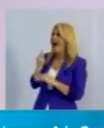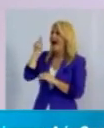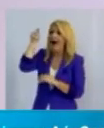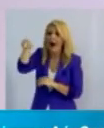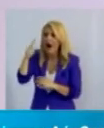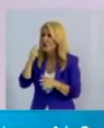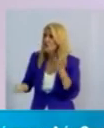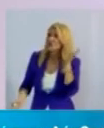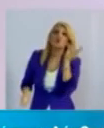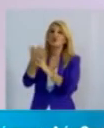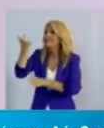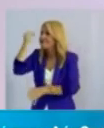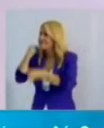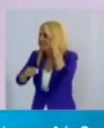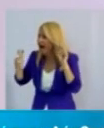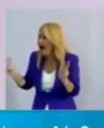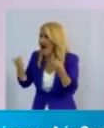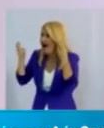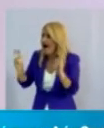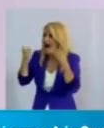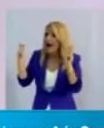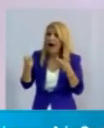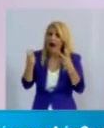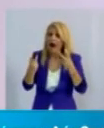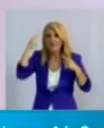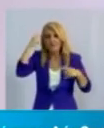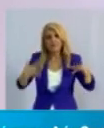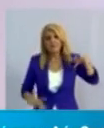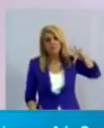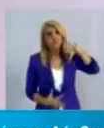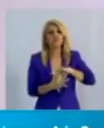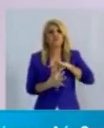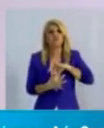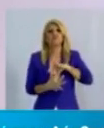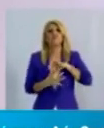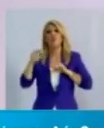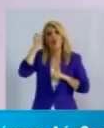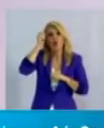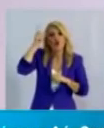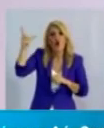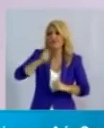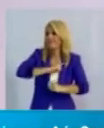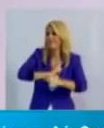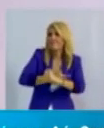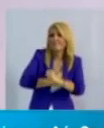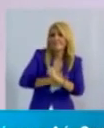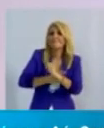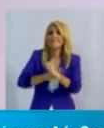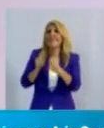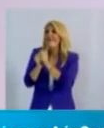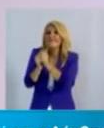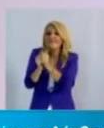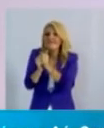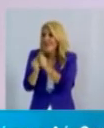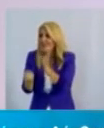να αποκτήσουν αυτοπεποίθηση, νέες γνώσεις και δεξιότητες, αλλά και να κάνουν φίλες και φίλους από όλη την Ευρωπαϊκή